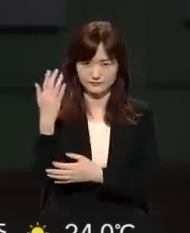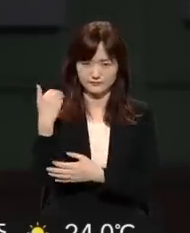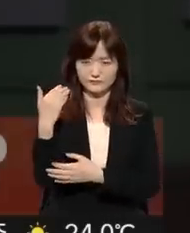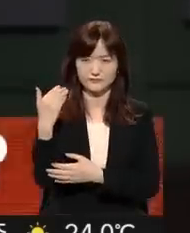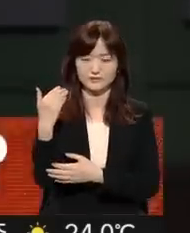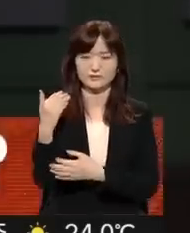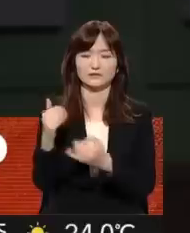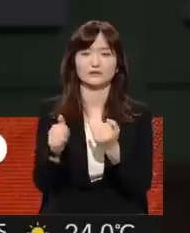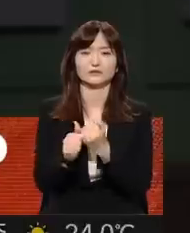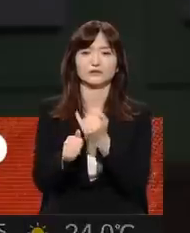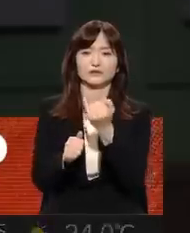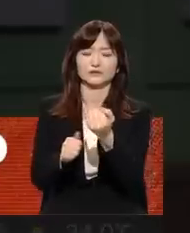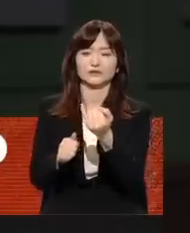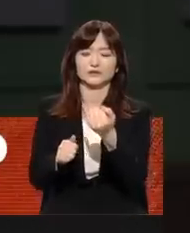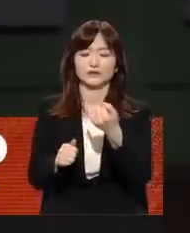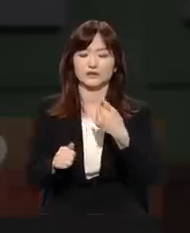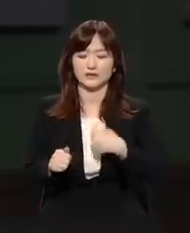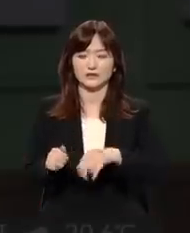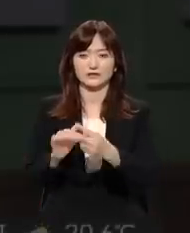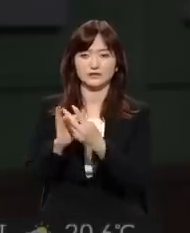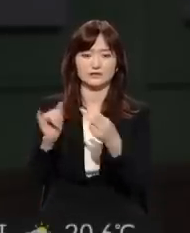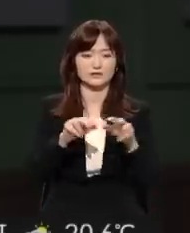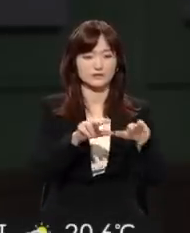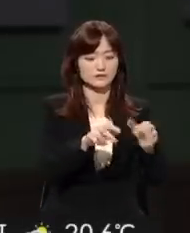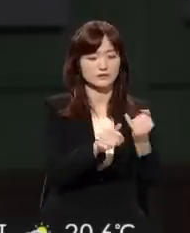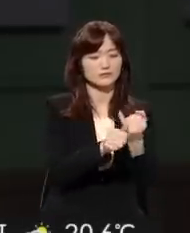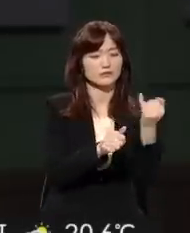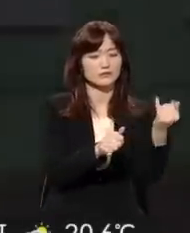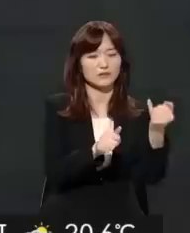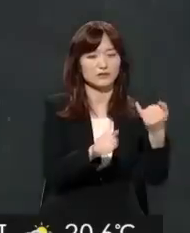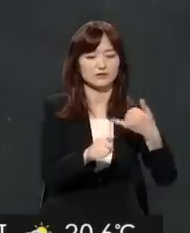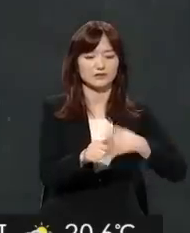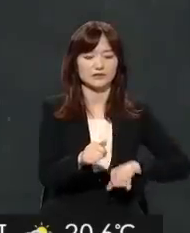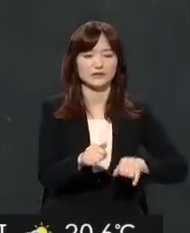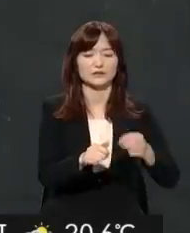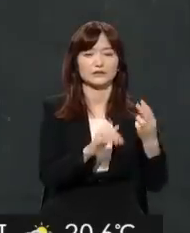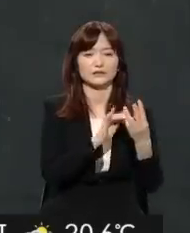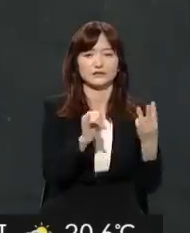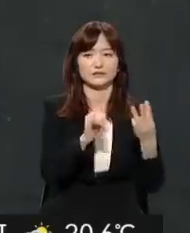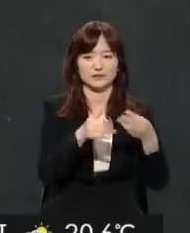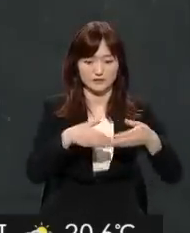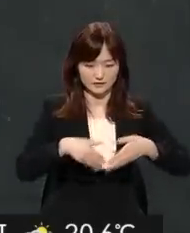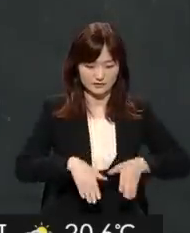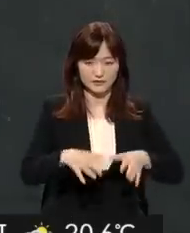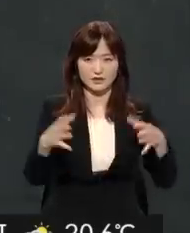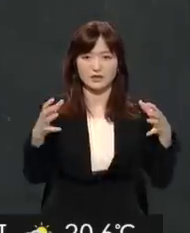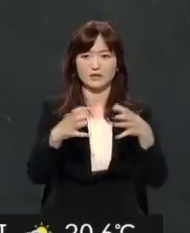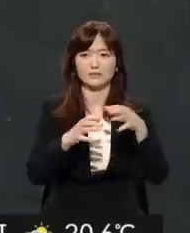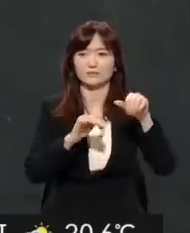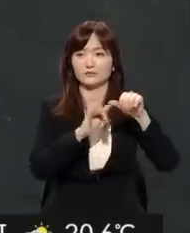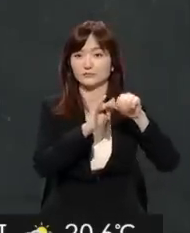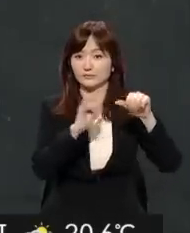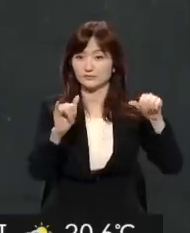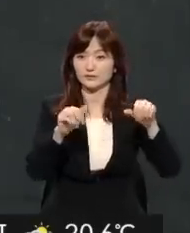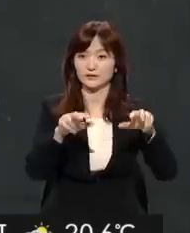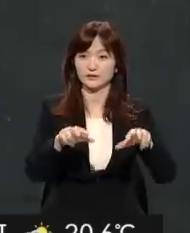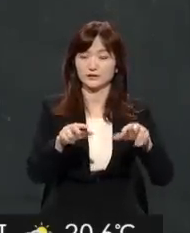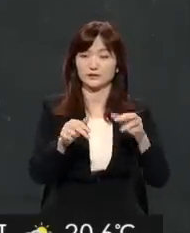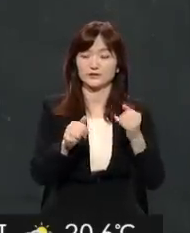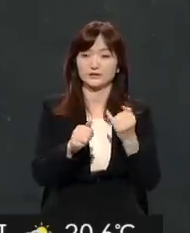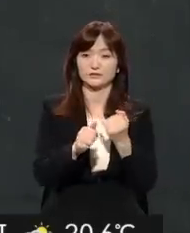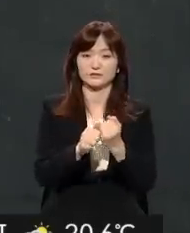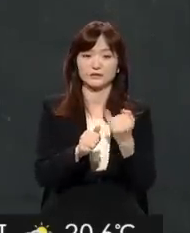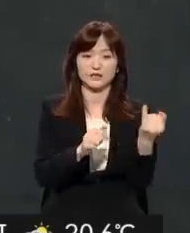사이에서 자녀 2명이 있었고 현 아내와의 사이에서 자녀 3명을 더 낳았습니다. 그렇게 총 5명의 자녀를 현 아내와 함께